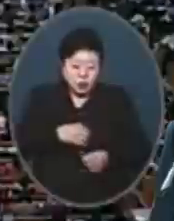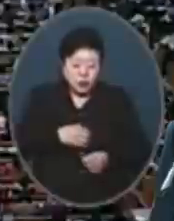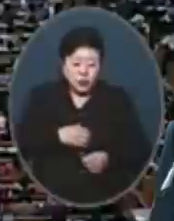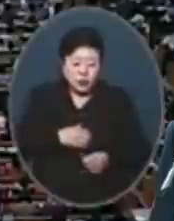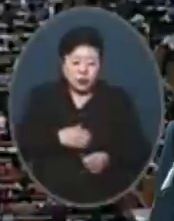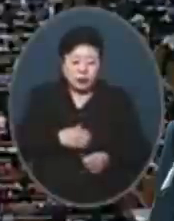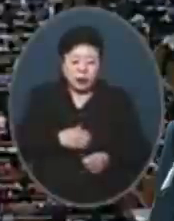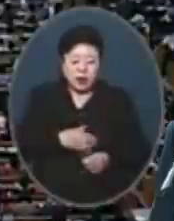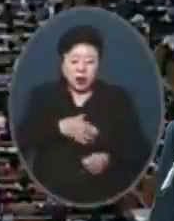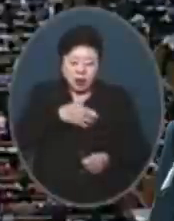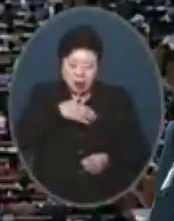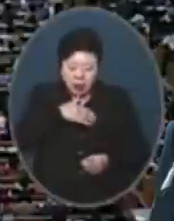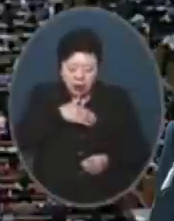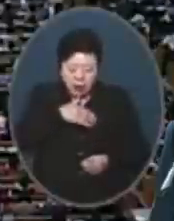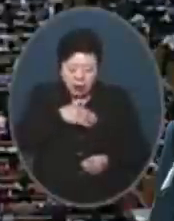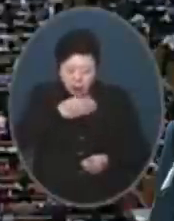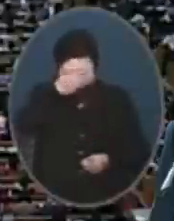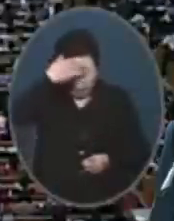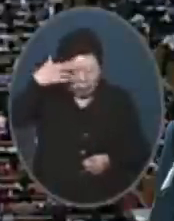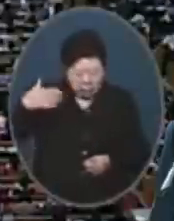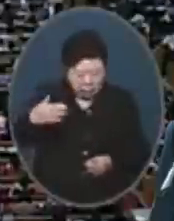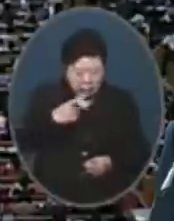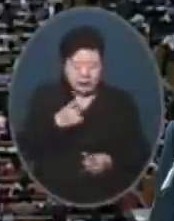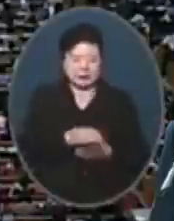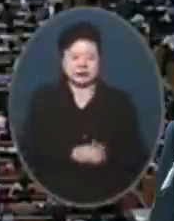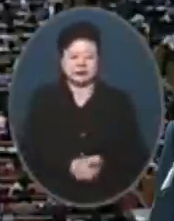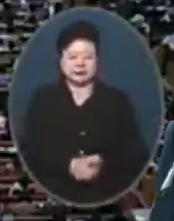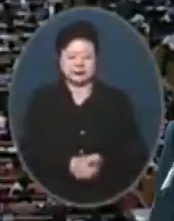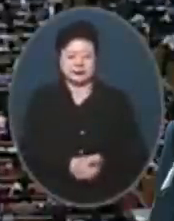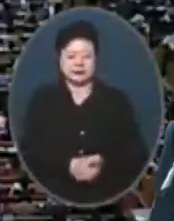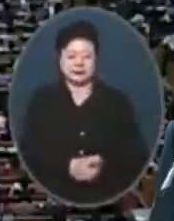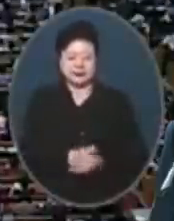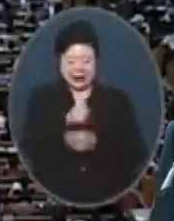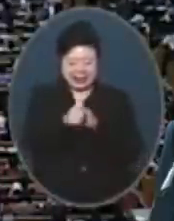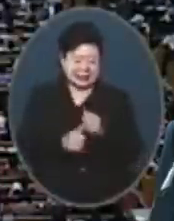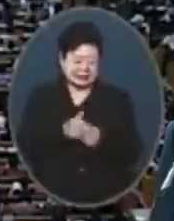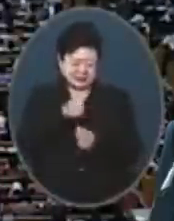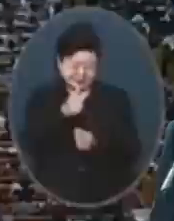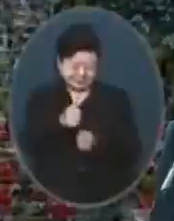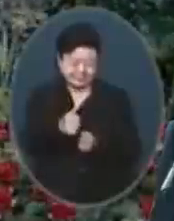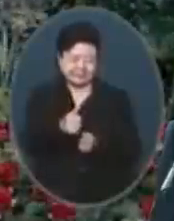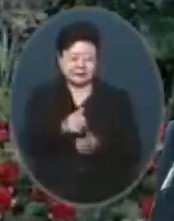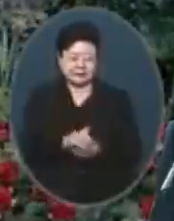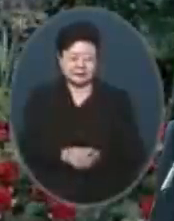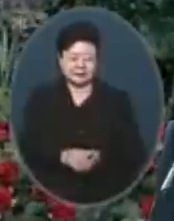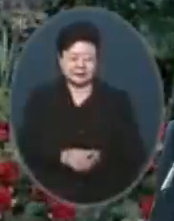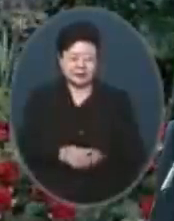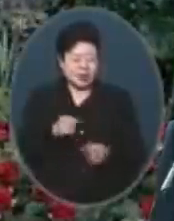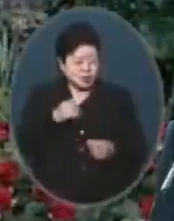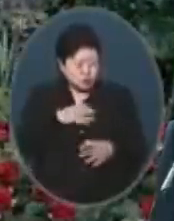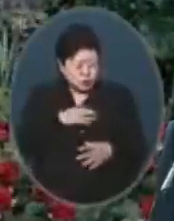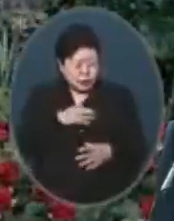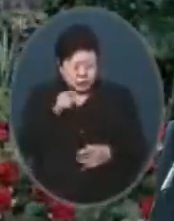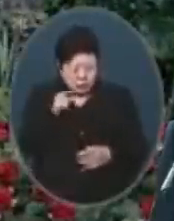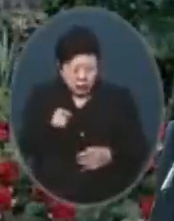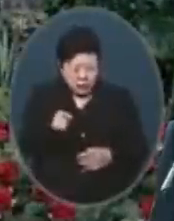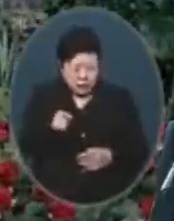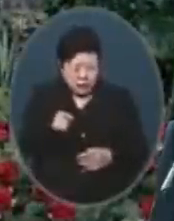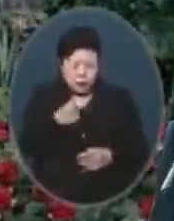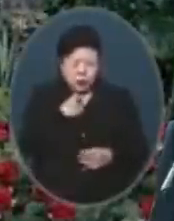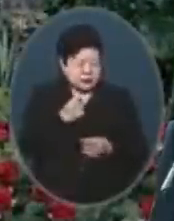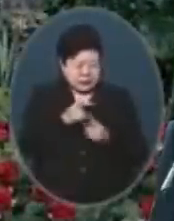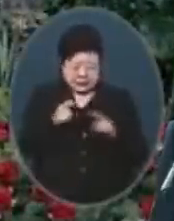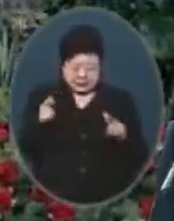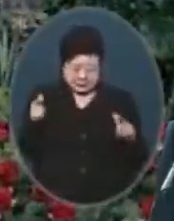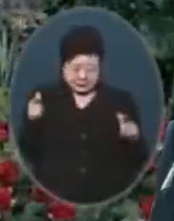위험했던 것을 인식합니다. 그러나 하나님은 우리가 두려워하는 것을 원치